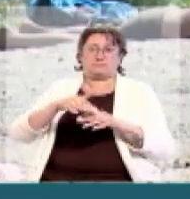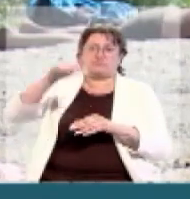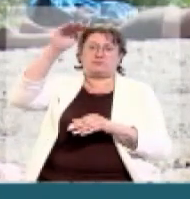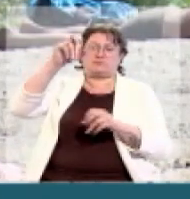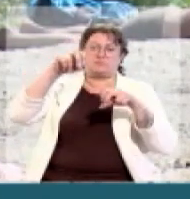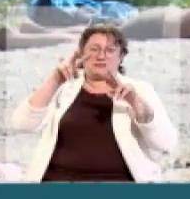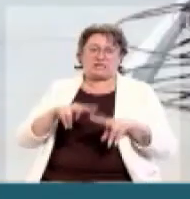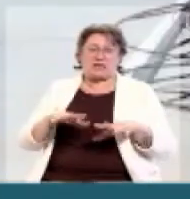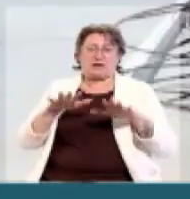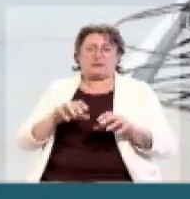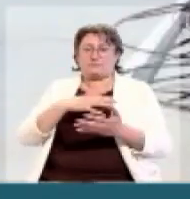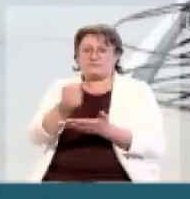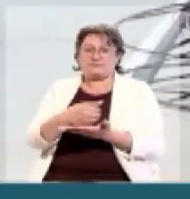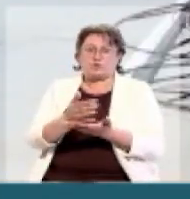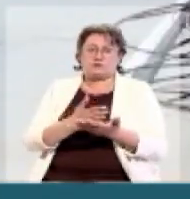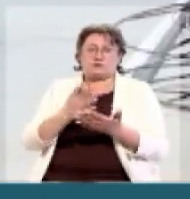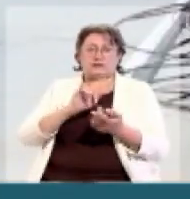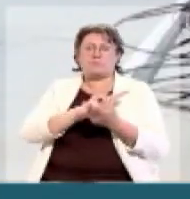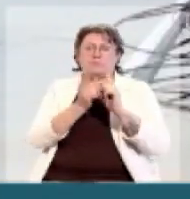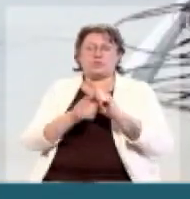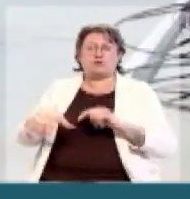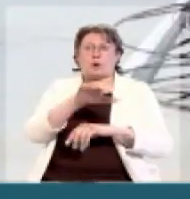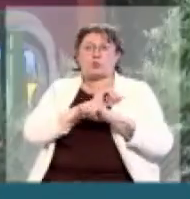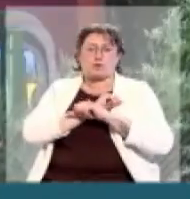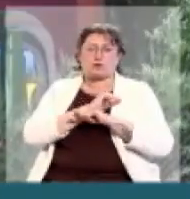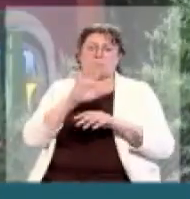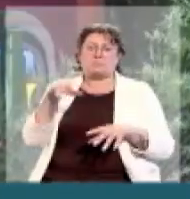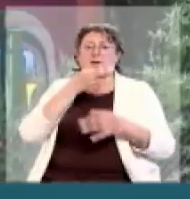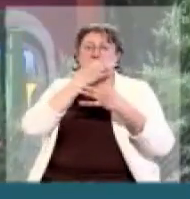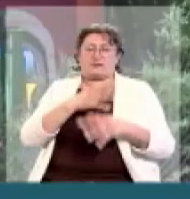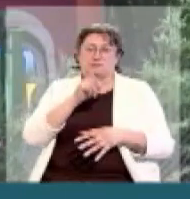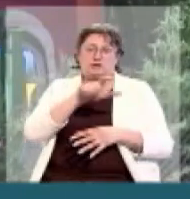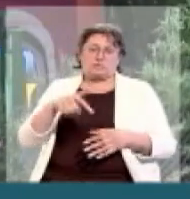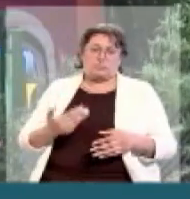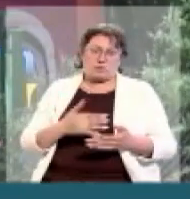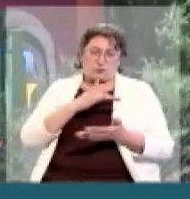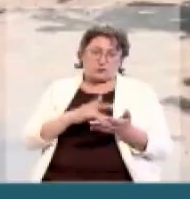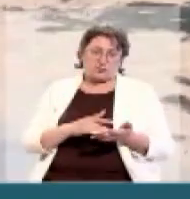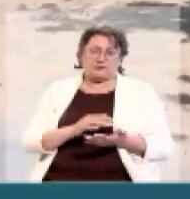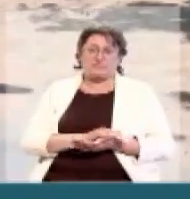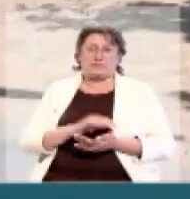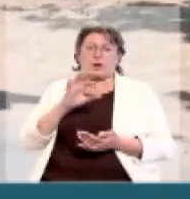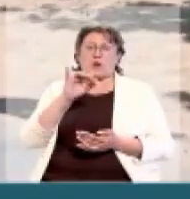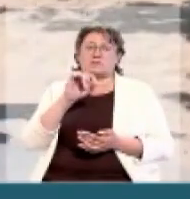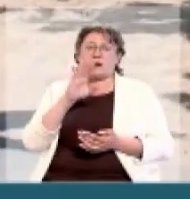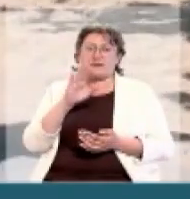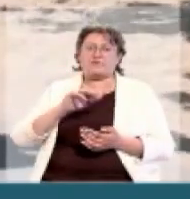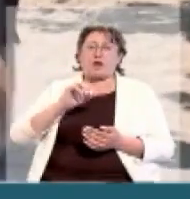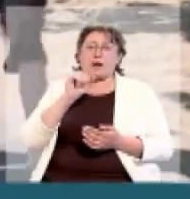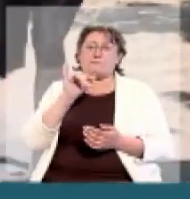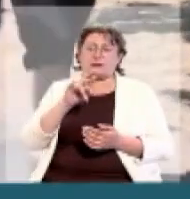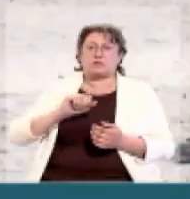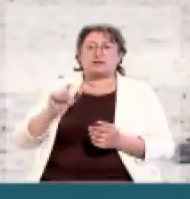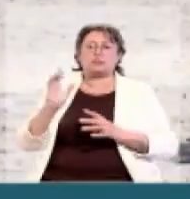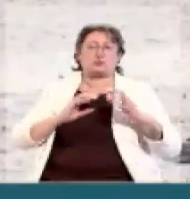со специальным инвентарем. Преображение зоны отдыха пришлось по вкусу жителям города. Аман Оразбай с друзьями студенты в свободное